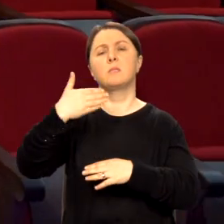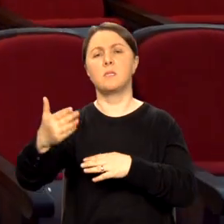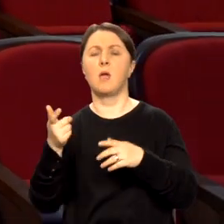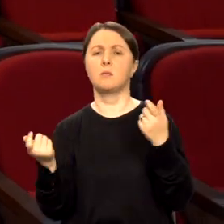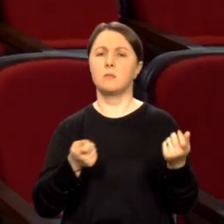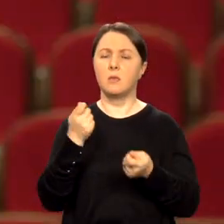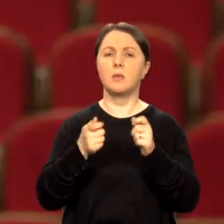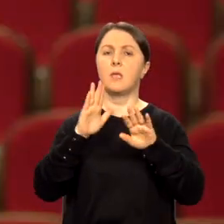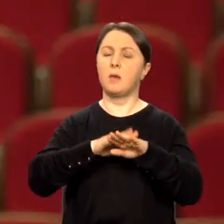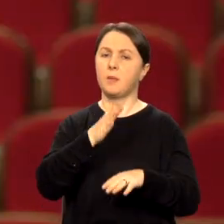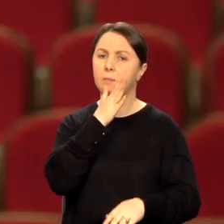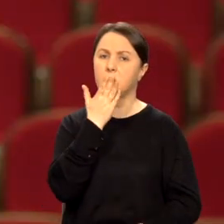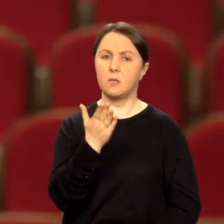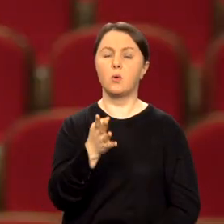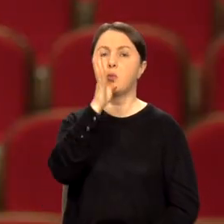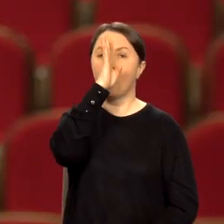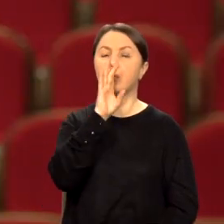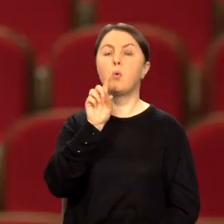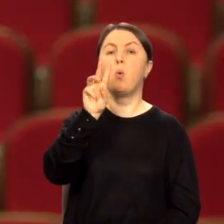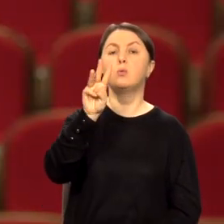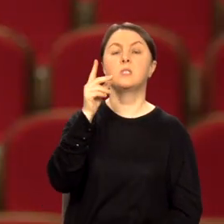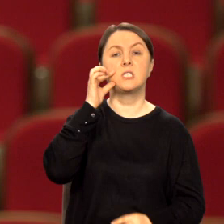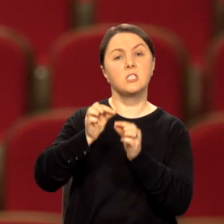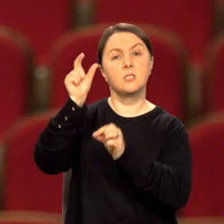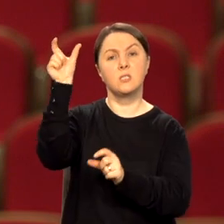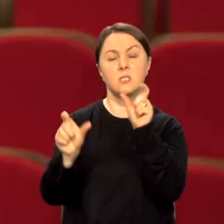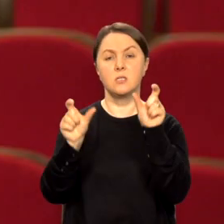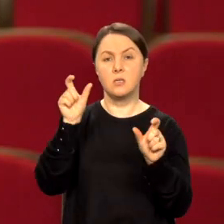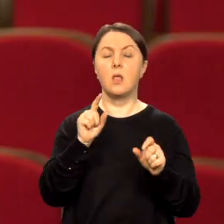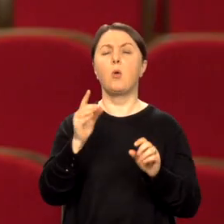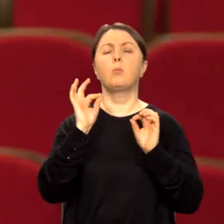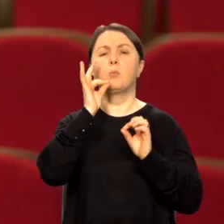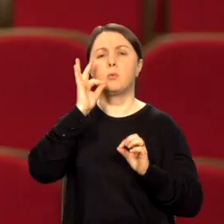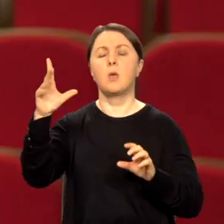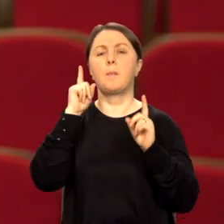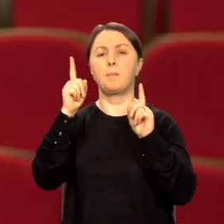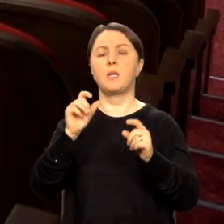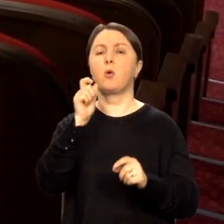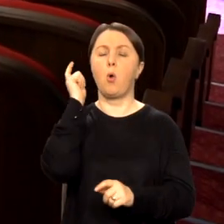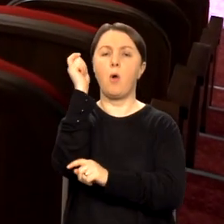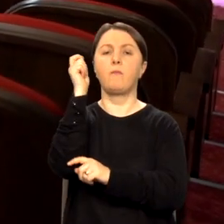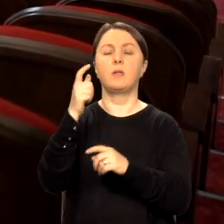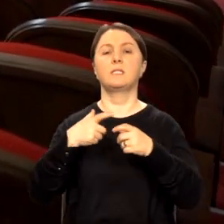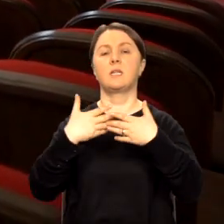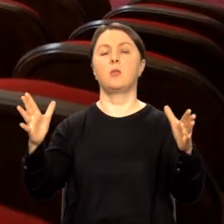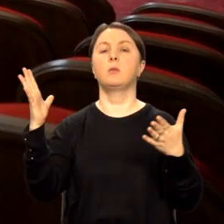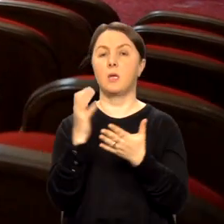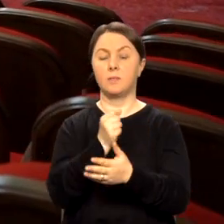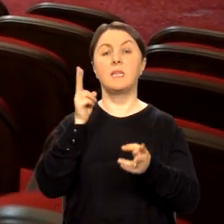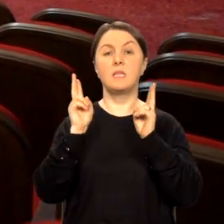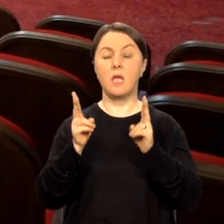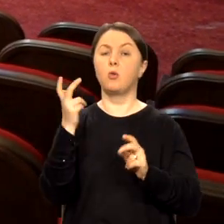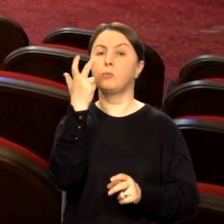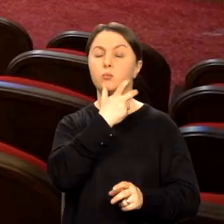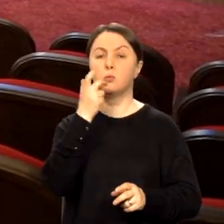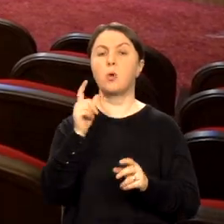diğer etkinliklerin yapılabileceği 413 kişilik muhteşem bir konferans salonu kazandırdık.